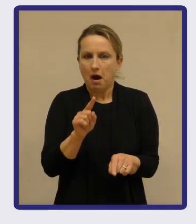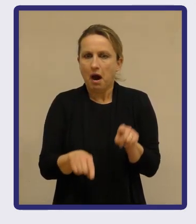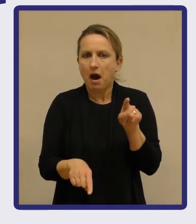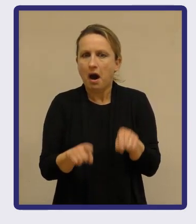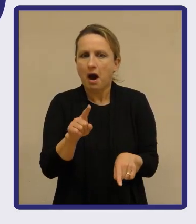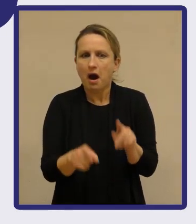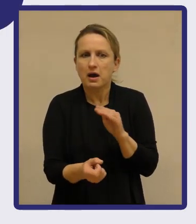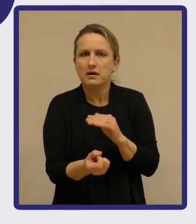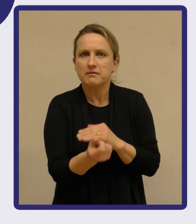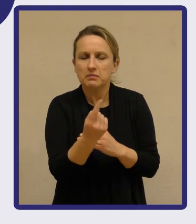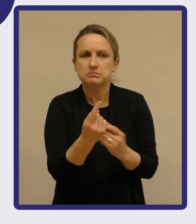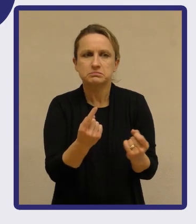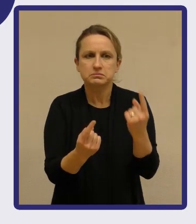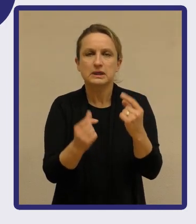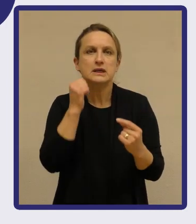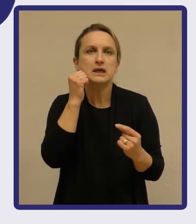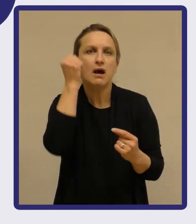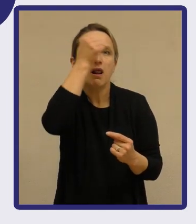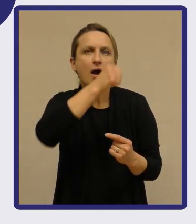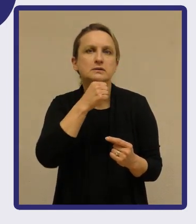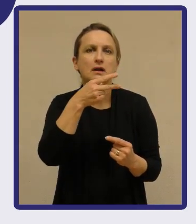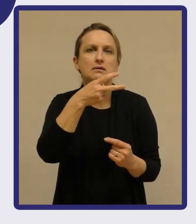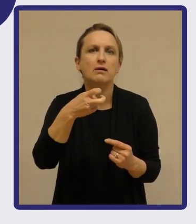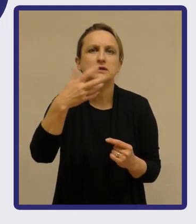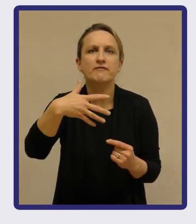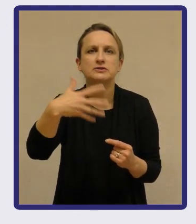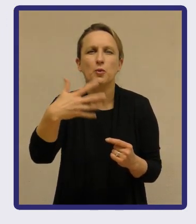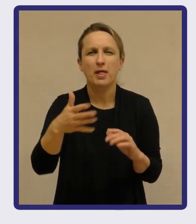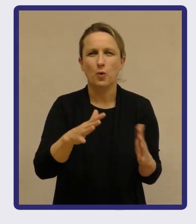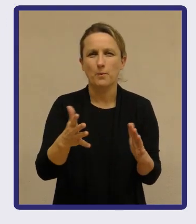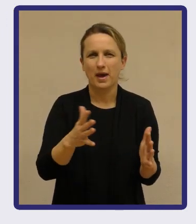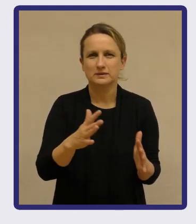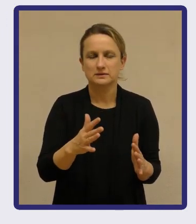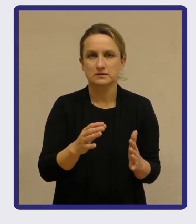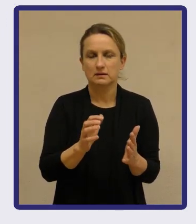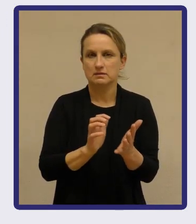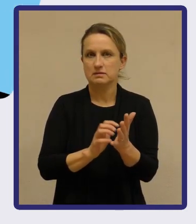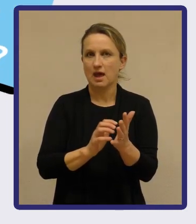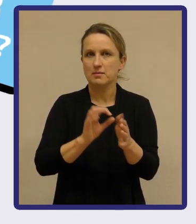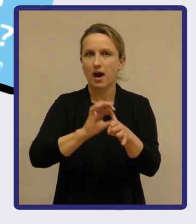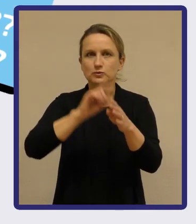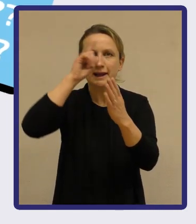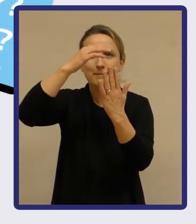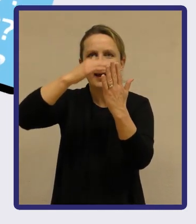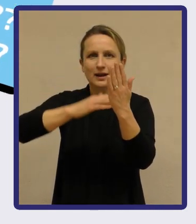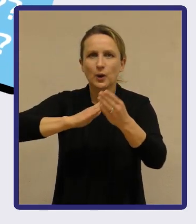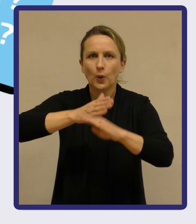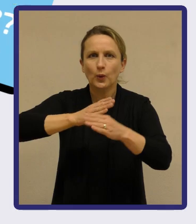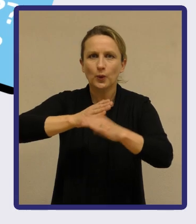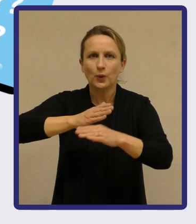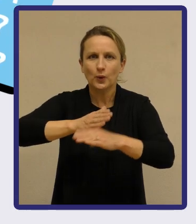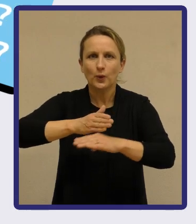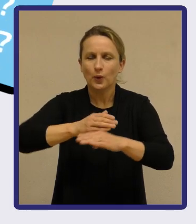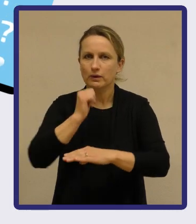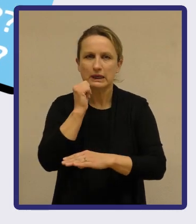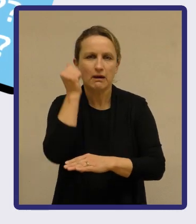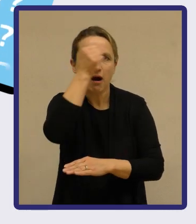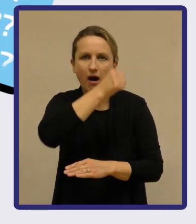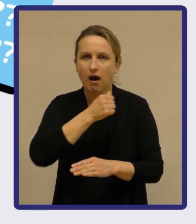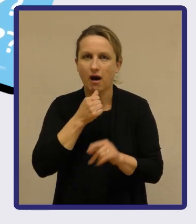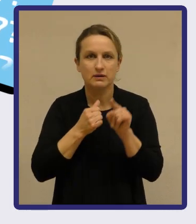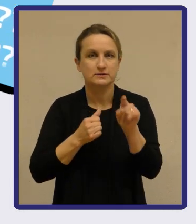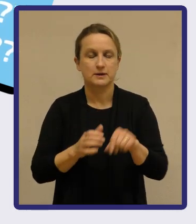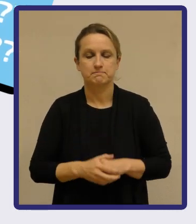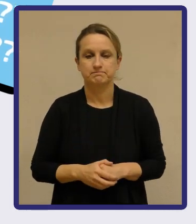aastal vähemalt 250, seega haiguste nimekiri täieneb pidevalt. Samamoodi lisandub igal aastal haruldase haiguse